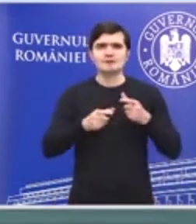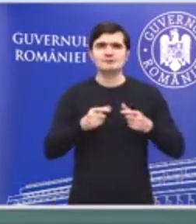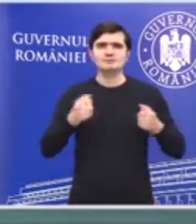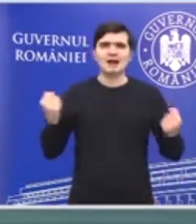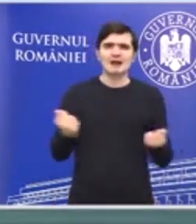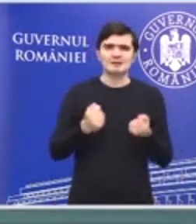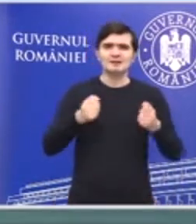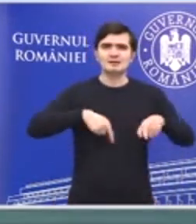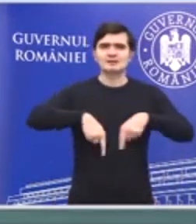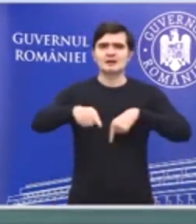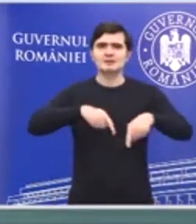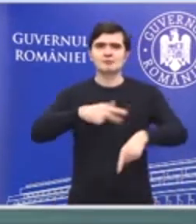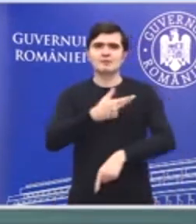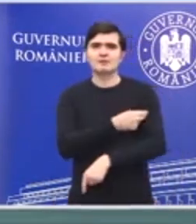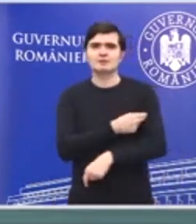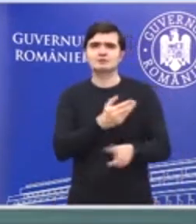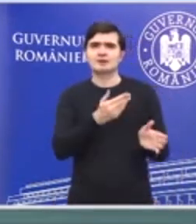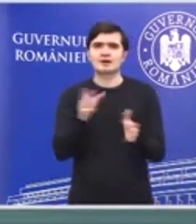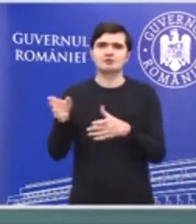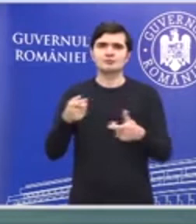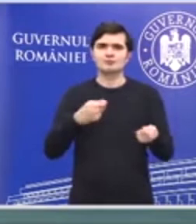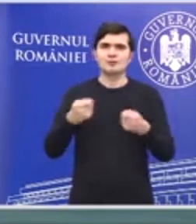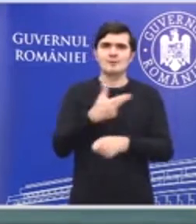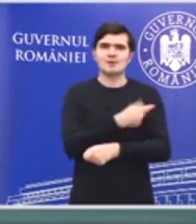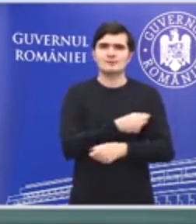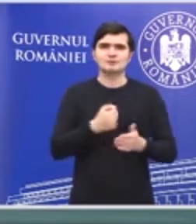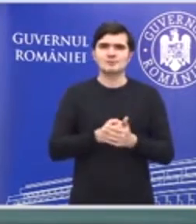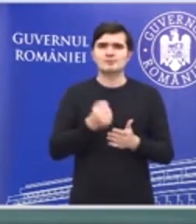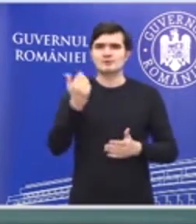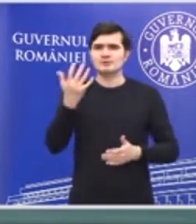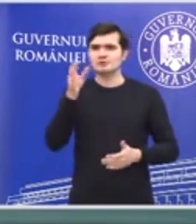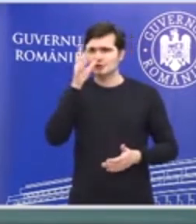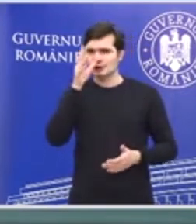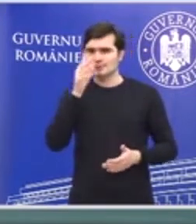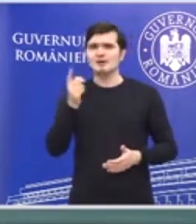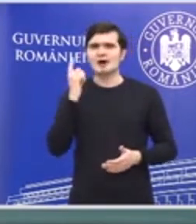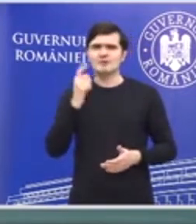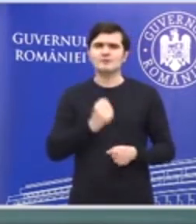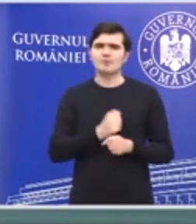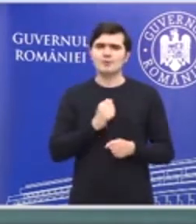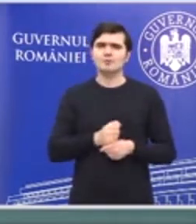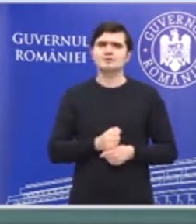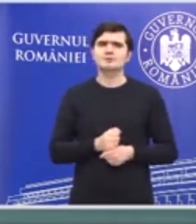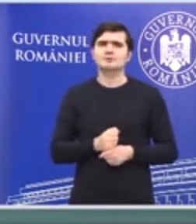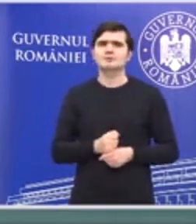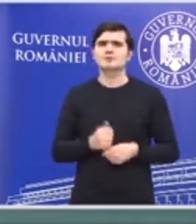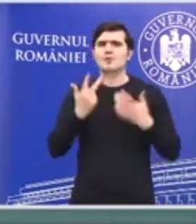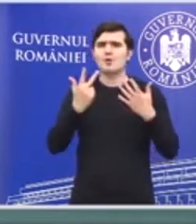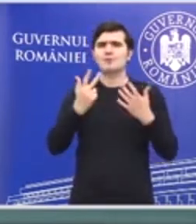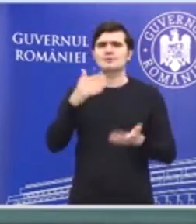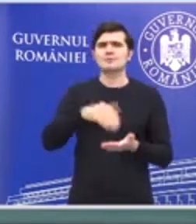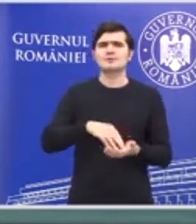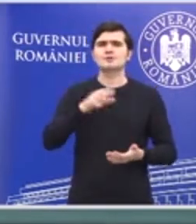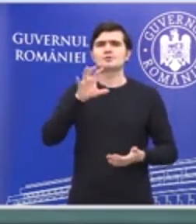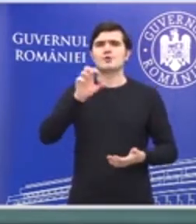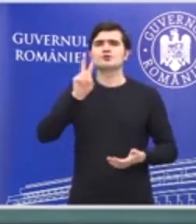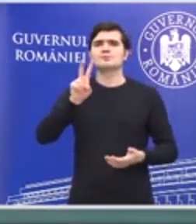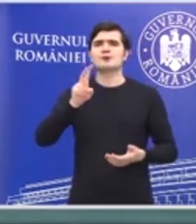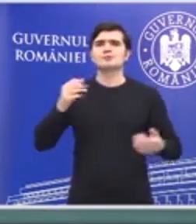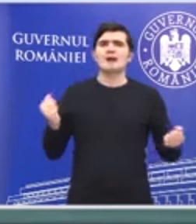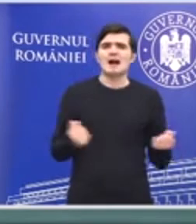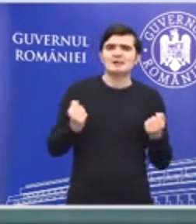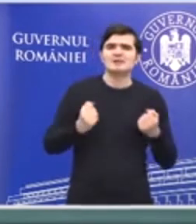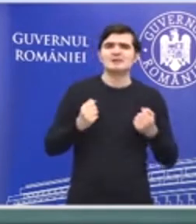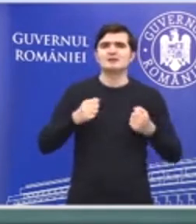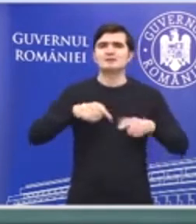de transport. Astfel, de la începutul campaniei de vaccinare până pe 5 aprilie au fost efectuate 8.094 de misiuni de